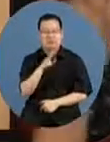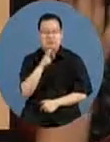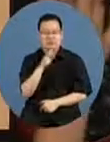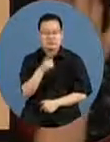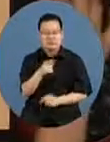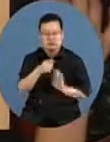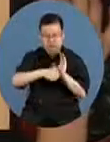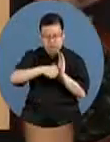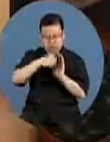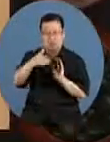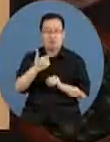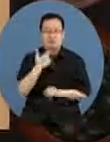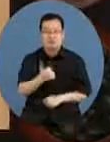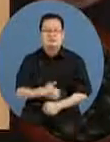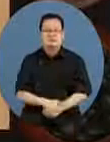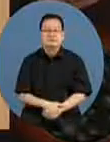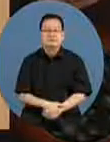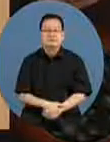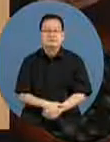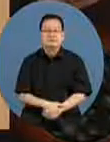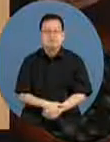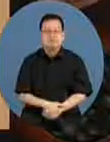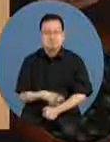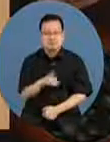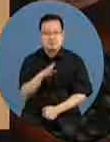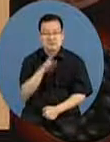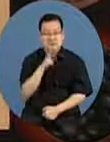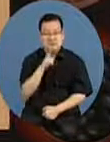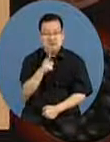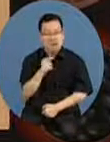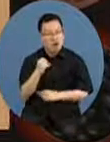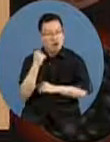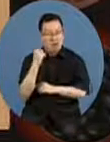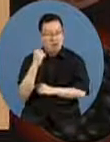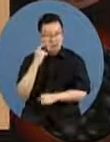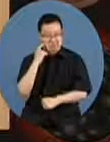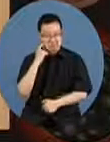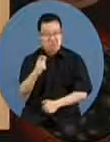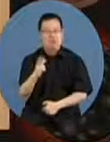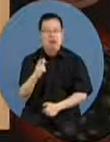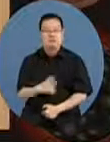그러한 아주 간단치 않은 기사라고 할 수 있겠습니다.